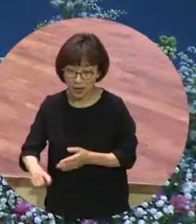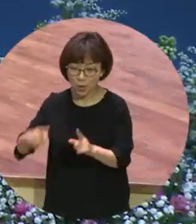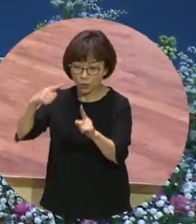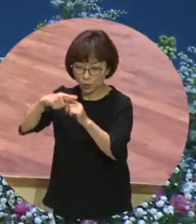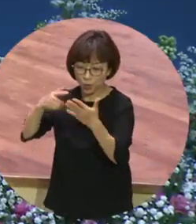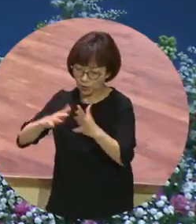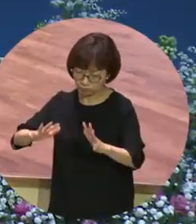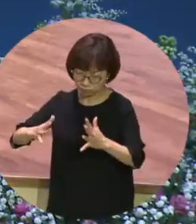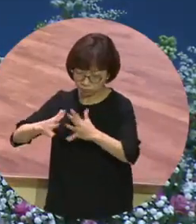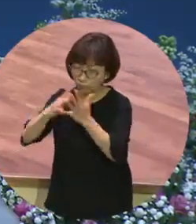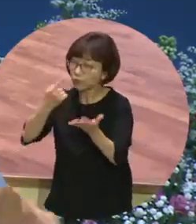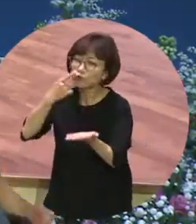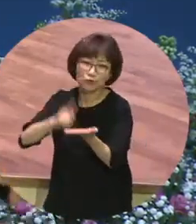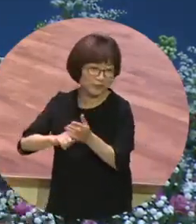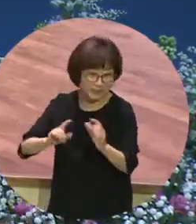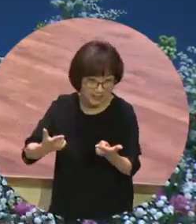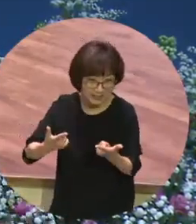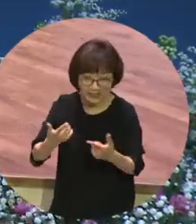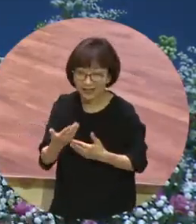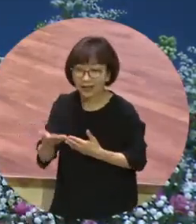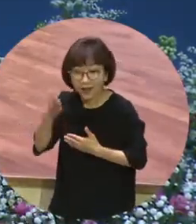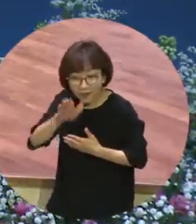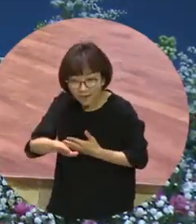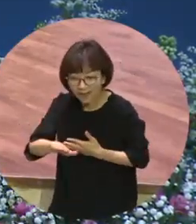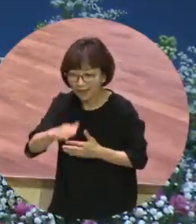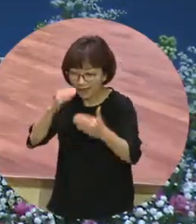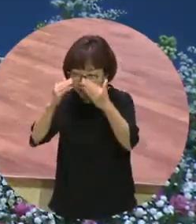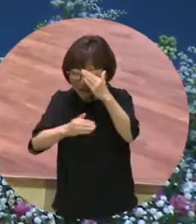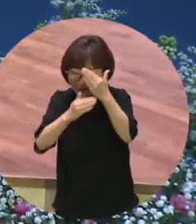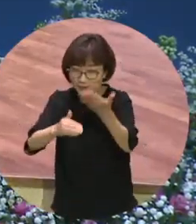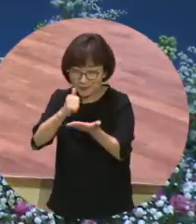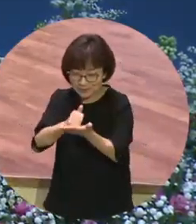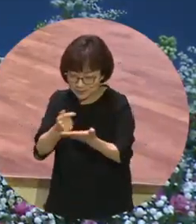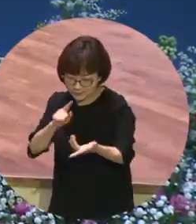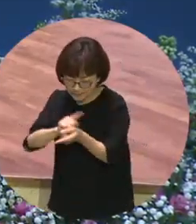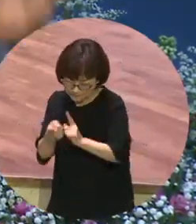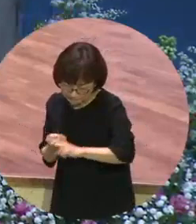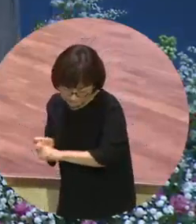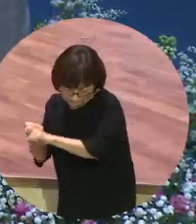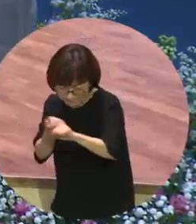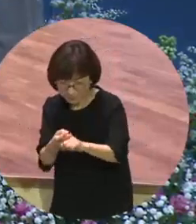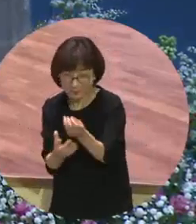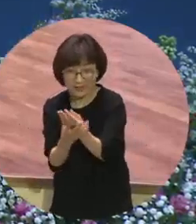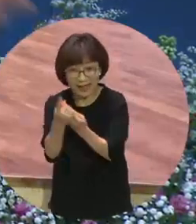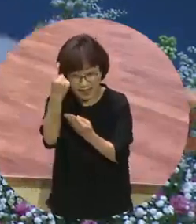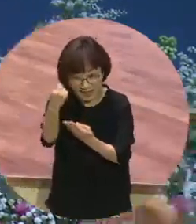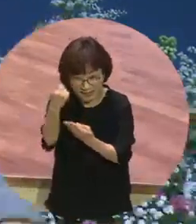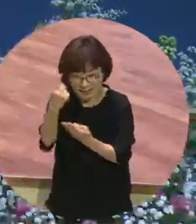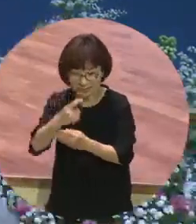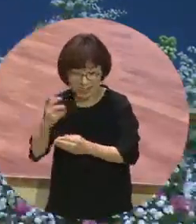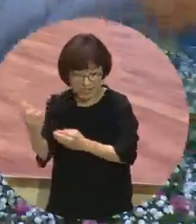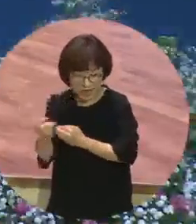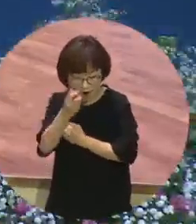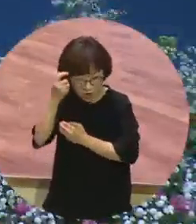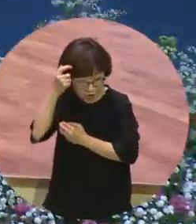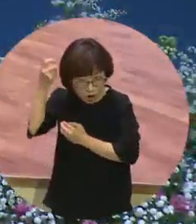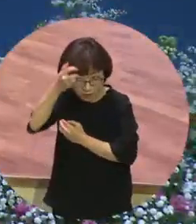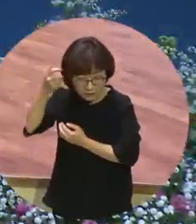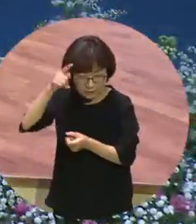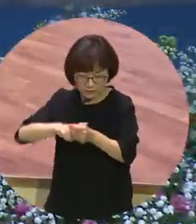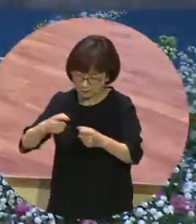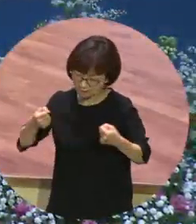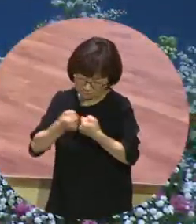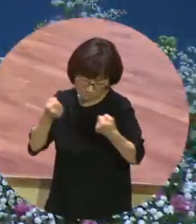하나님의 특별한 은혜예요. 성도들이 원리시 되어서 영적 싸움을 싸우고 이기지 않으면 성령 짓다가 다 분지박증. 이 동네에서